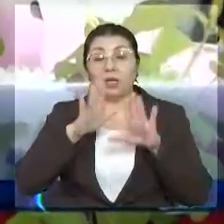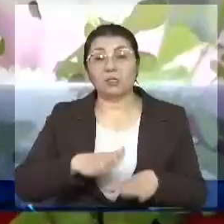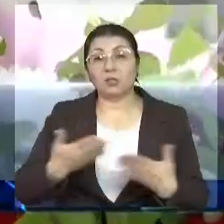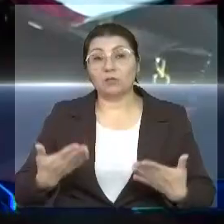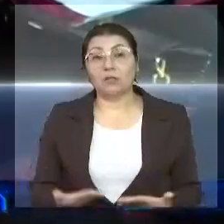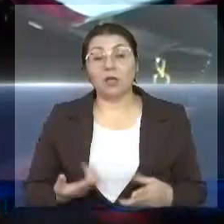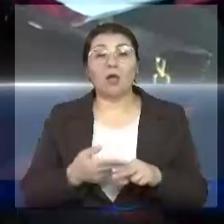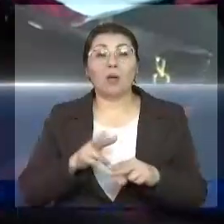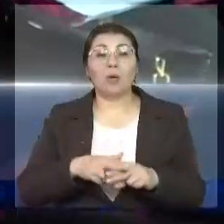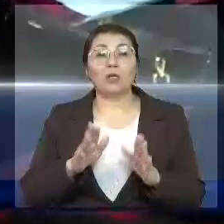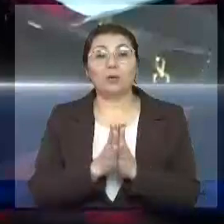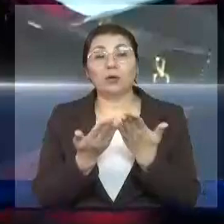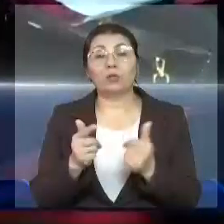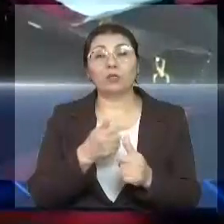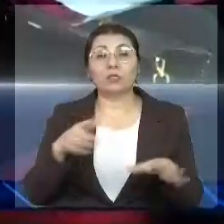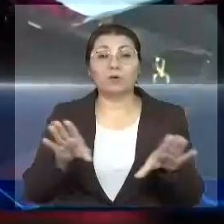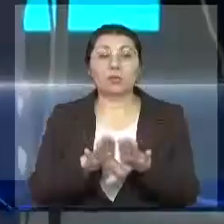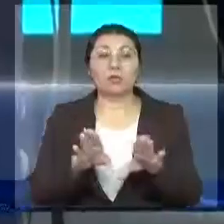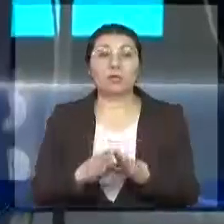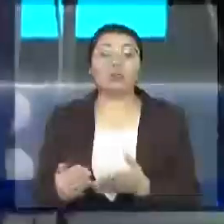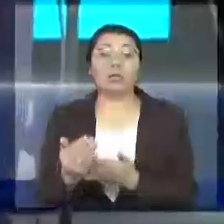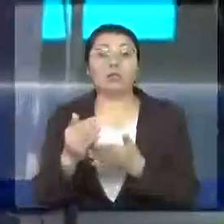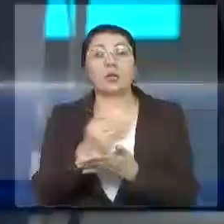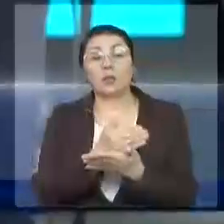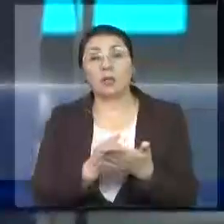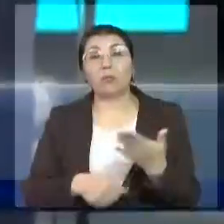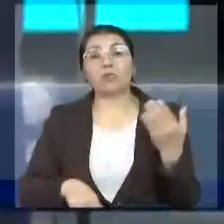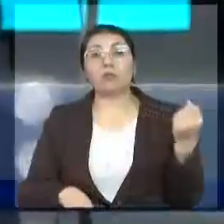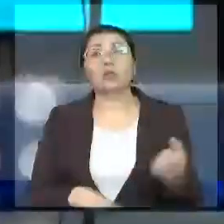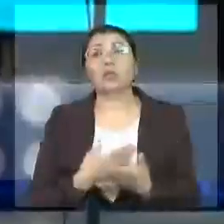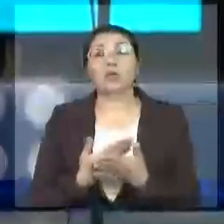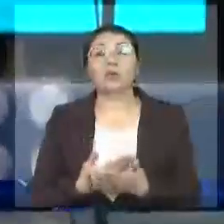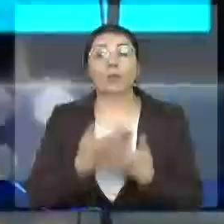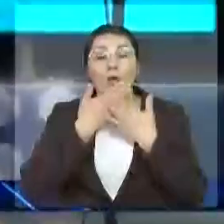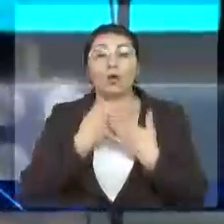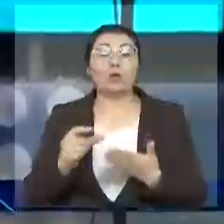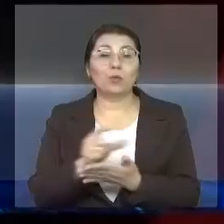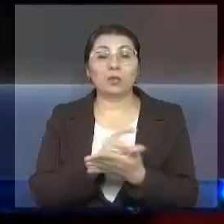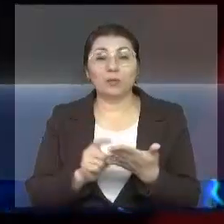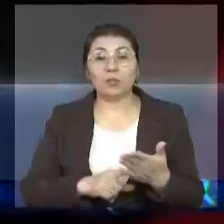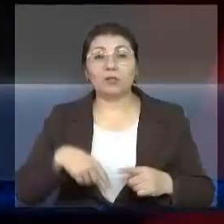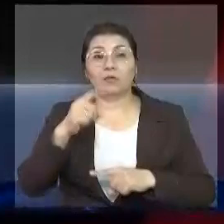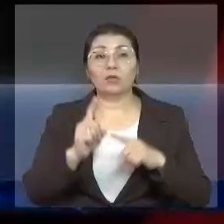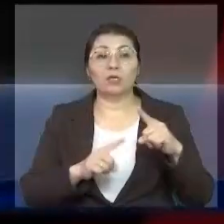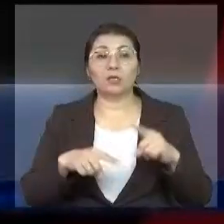называется так. На презентации книги собрались представители интеллигенции, любители поэзии, а также родственники